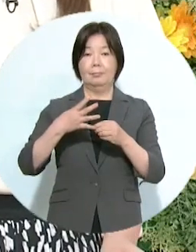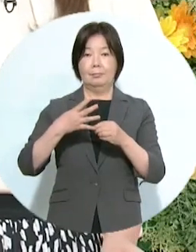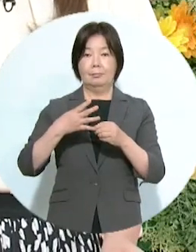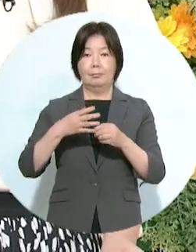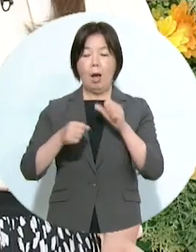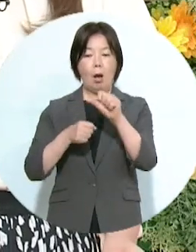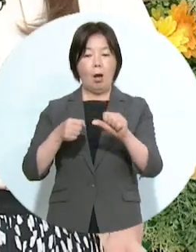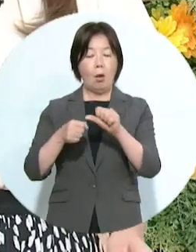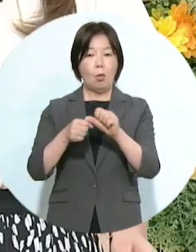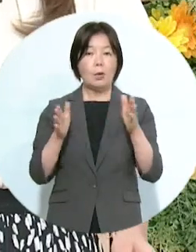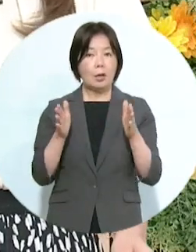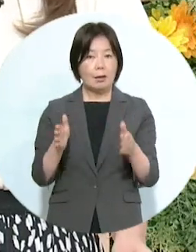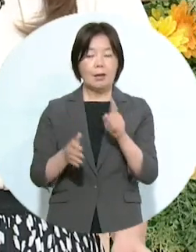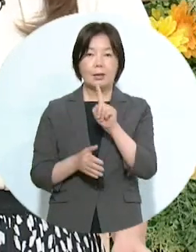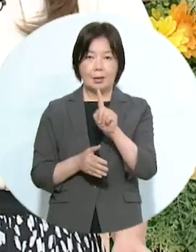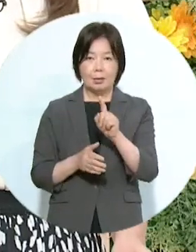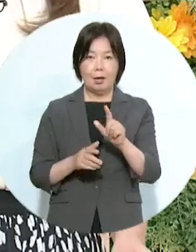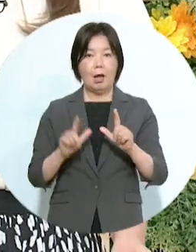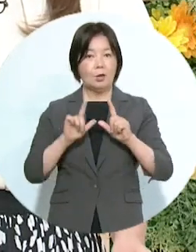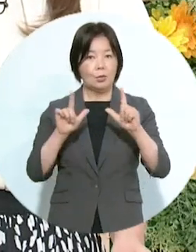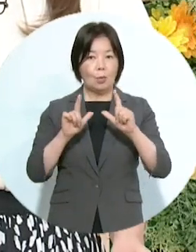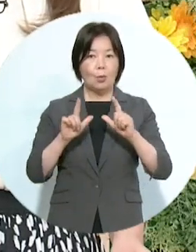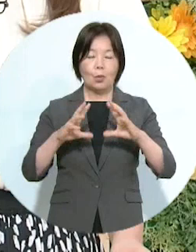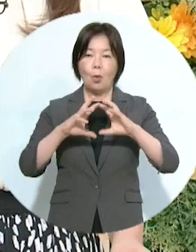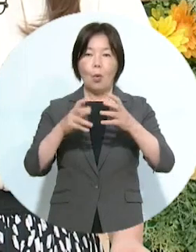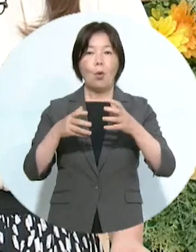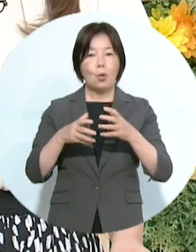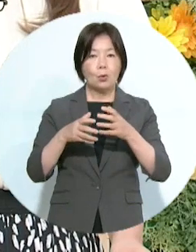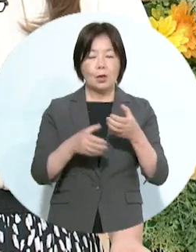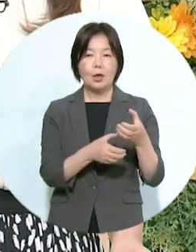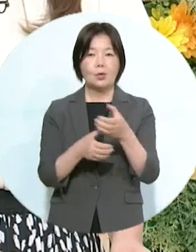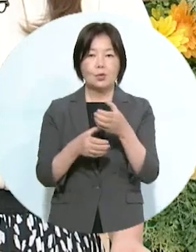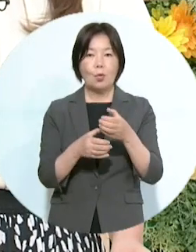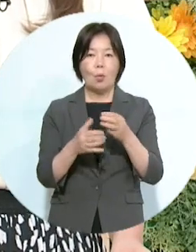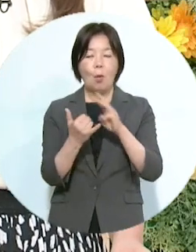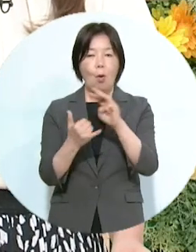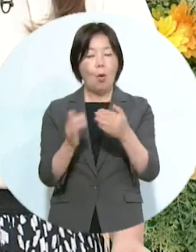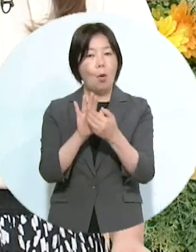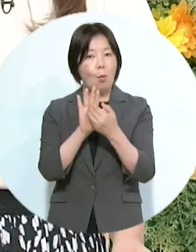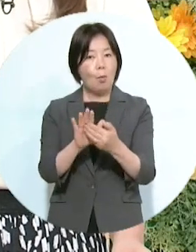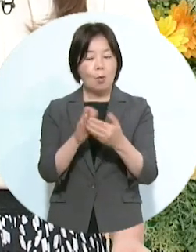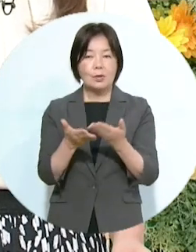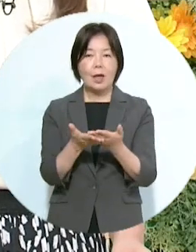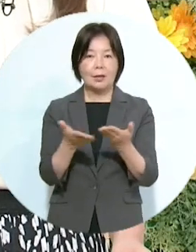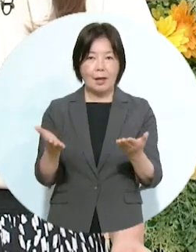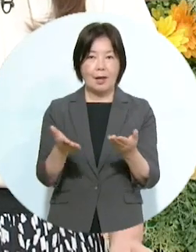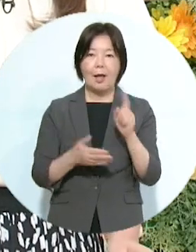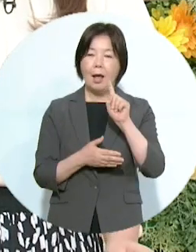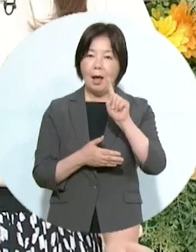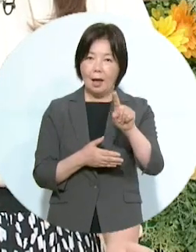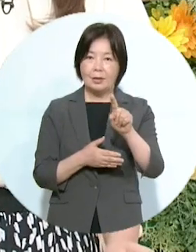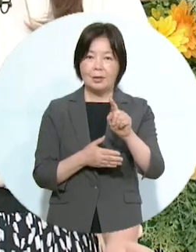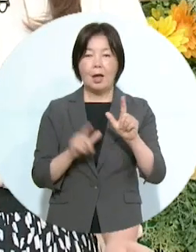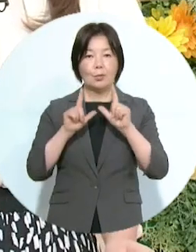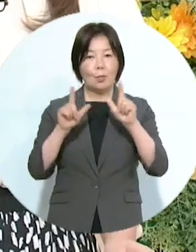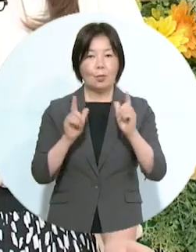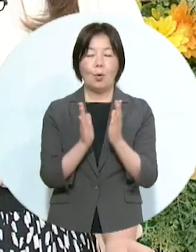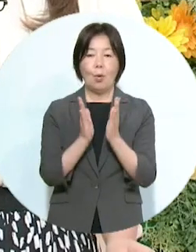5年に一度開かれる東京国際消防防災展が、明日から東京ビッグサイトで開催されます